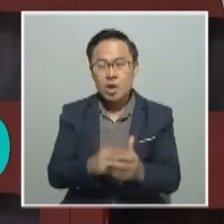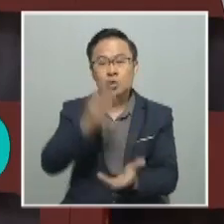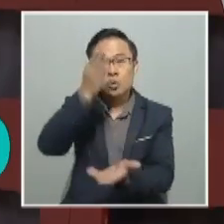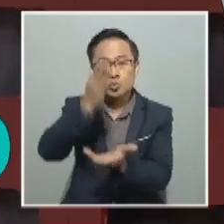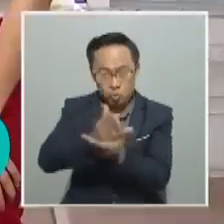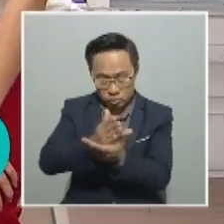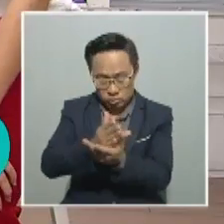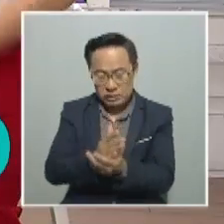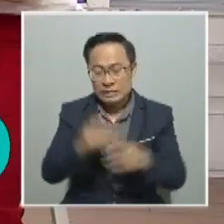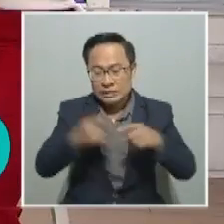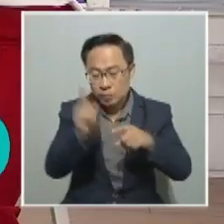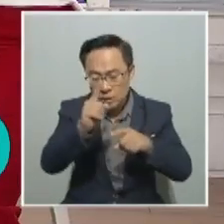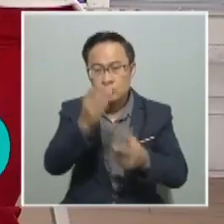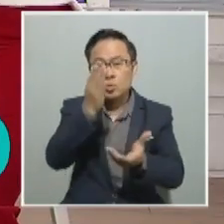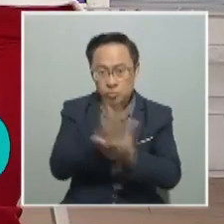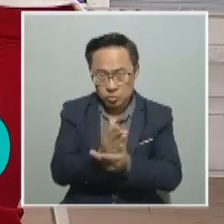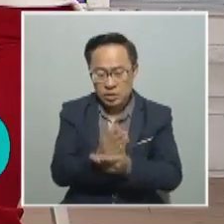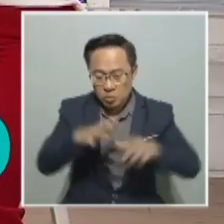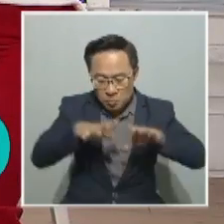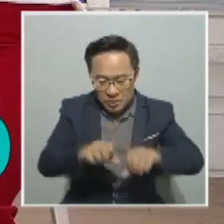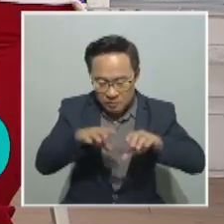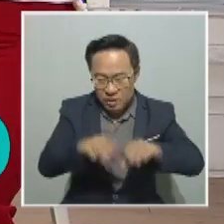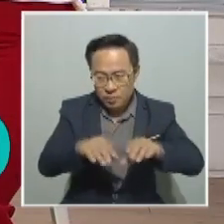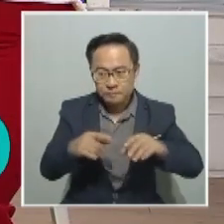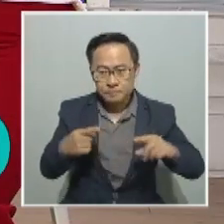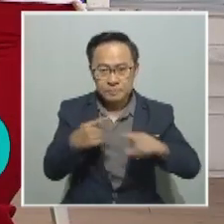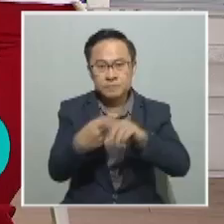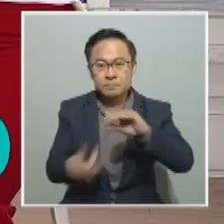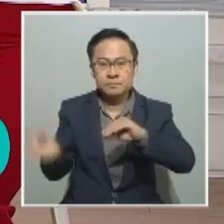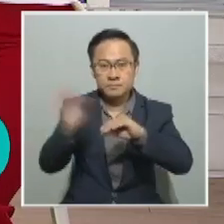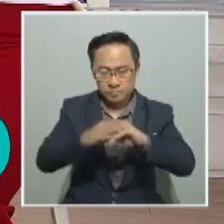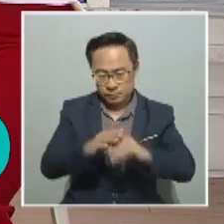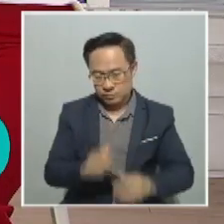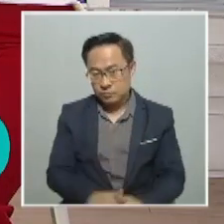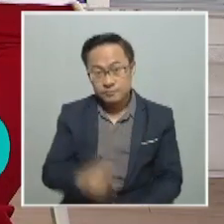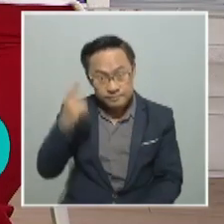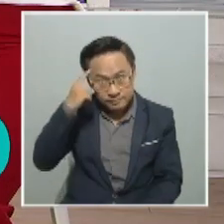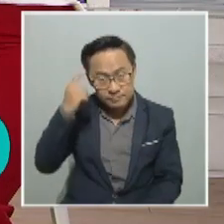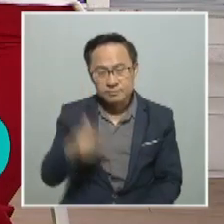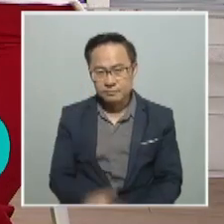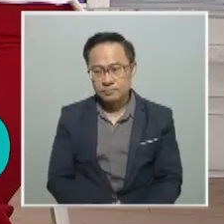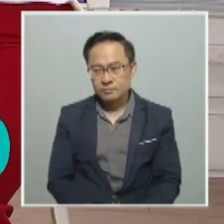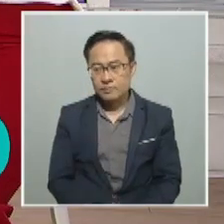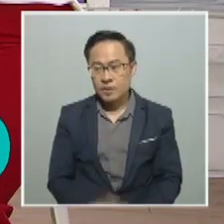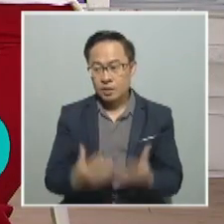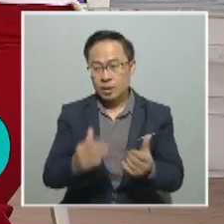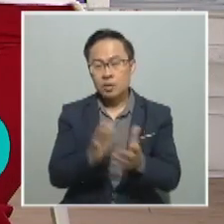องหยุดใช้ส ิ่ งนั้นมันก็ไม่ควรจะต้องไปย้ำเพิ่ม แต่ผมเข้าใจแล้วบางทีเราไปฝืนเราไม่รู้ตัวเราไปเผลออย่าง